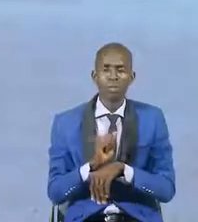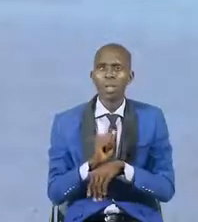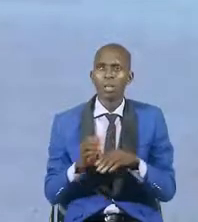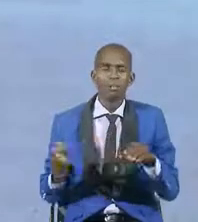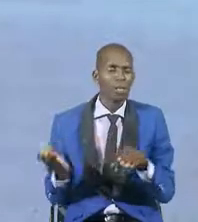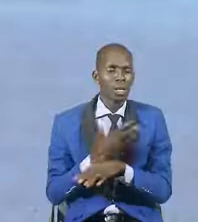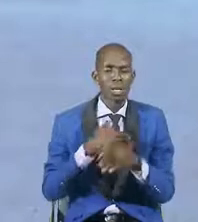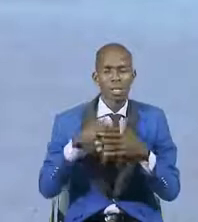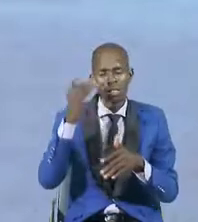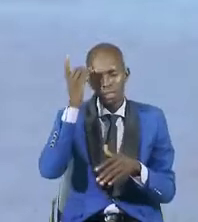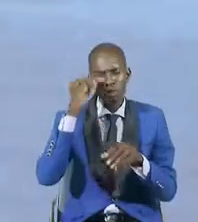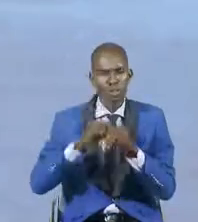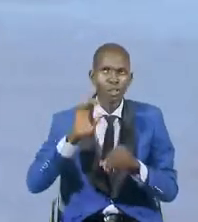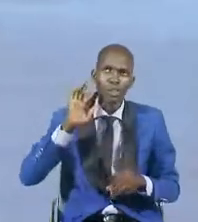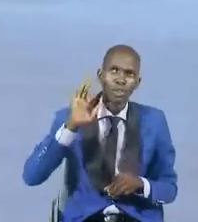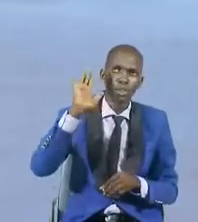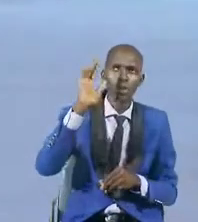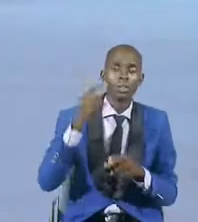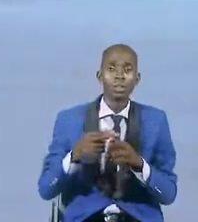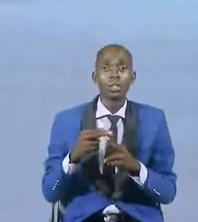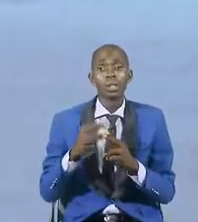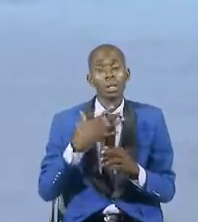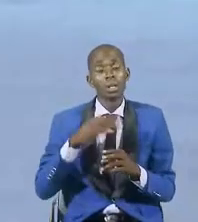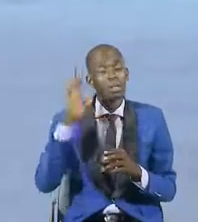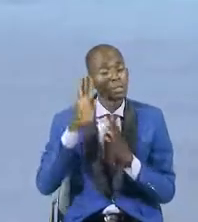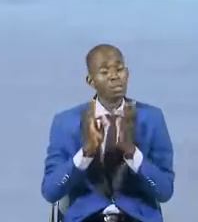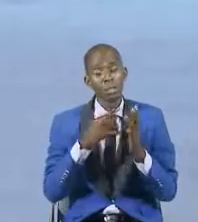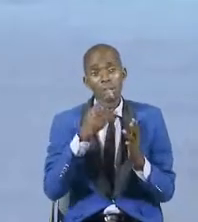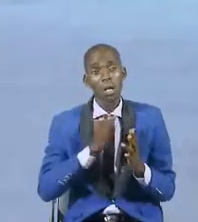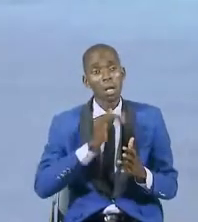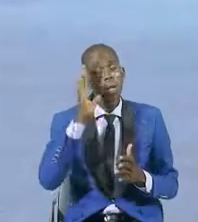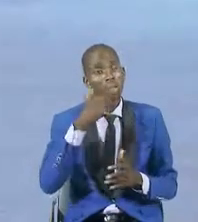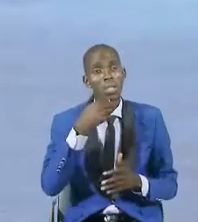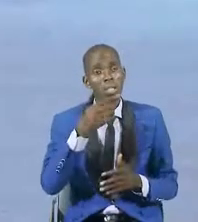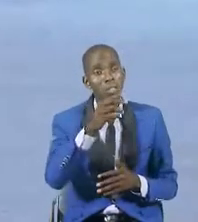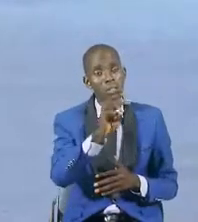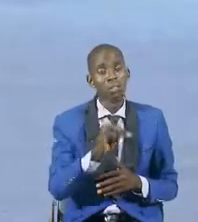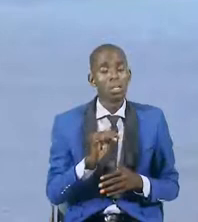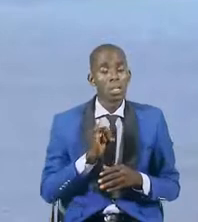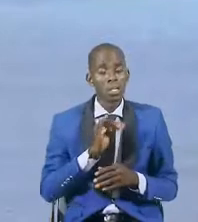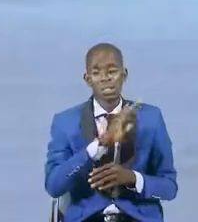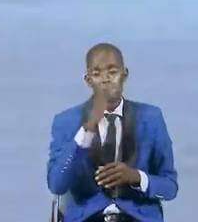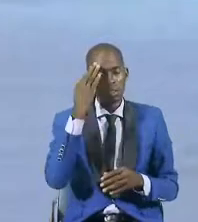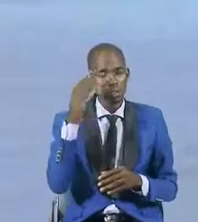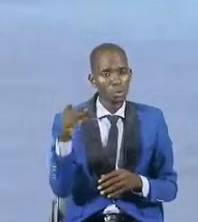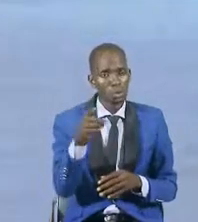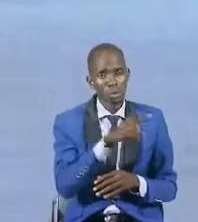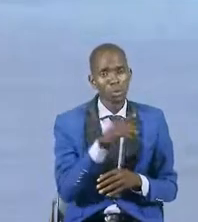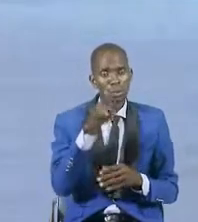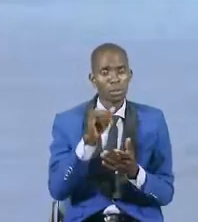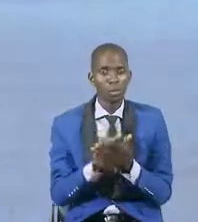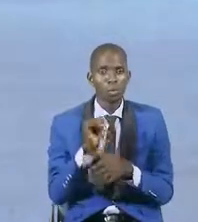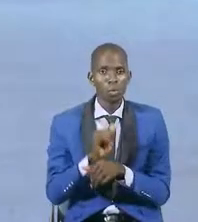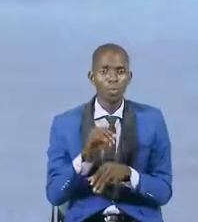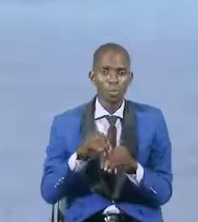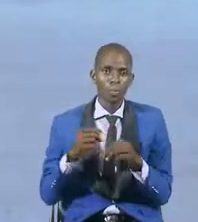prophétisé, chassé les démons en ton nom. Et que je leur dirai ouvertement, je ne vous ai jamais connu. Retirez-vous de moi, vous